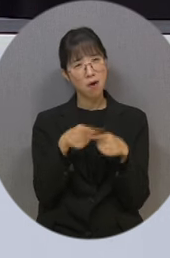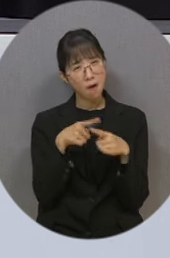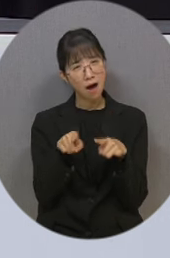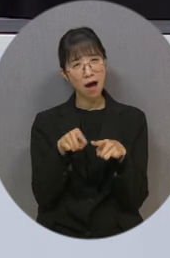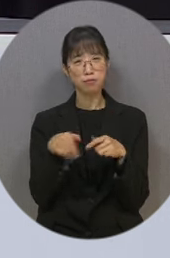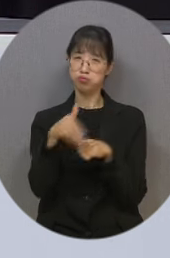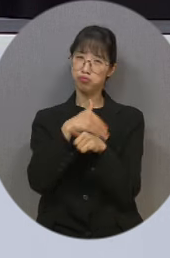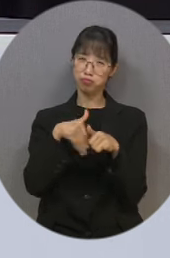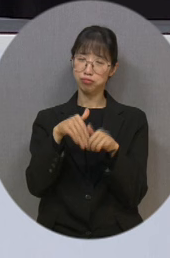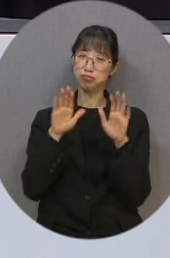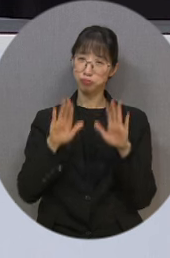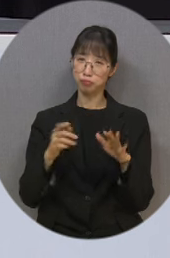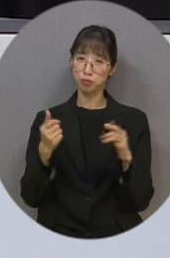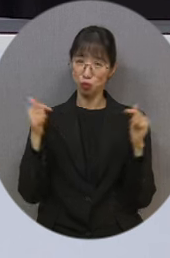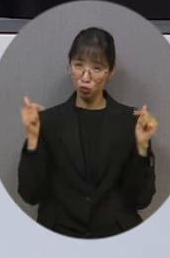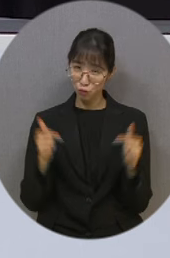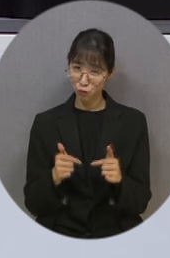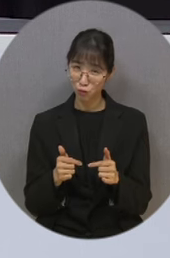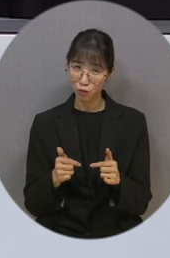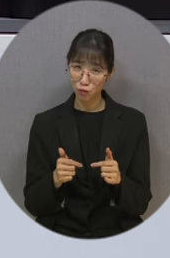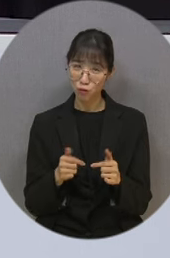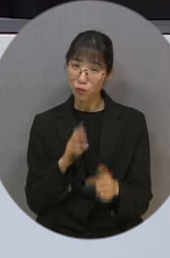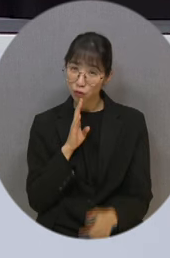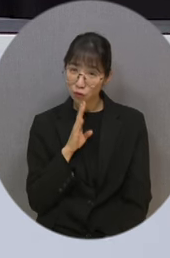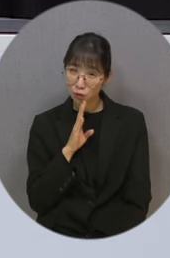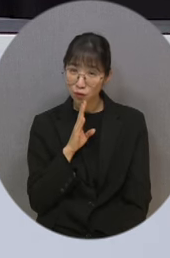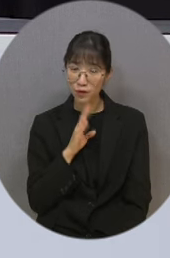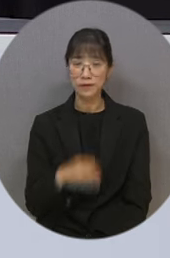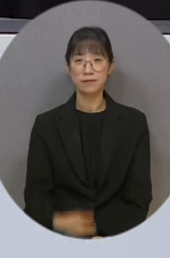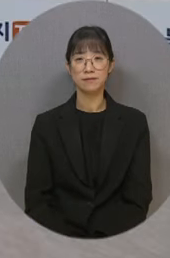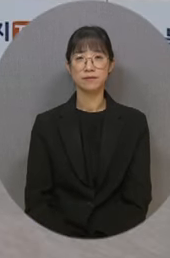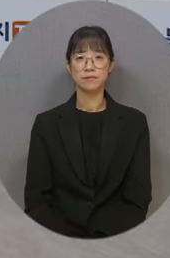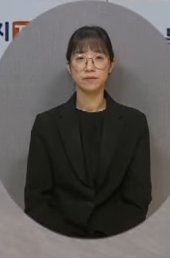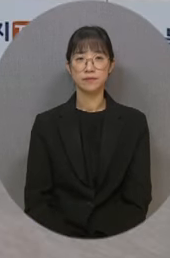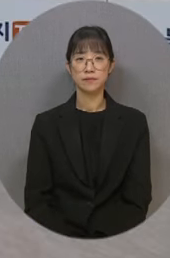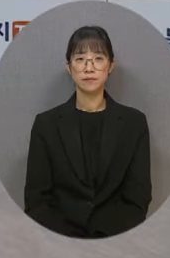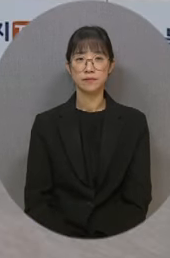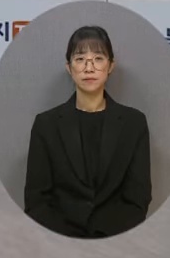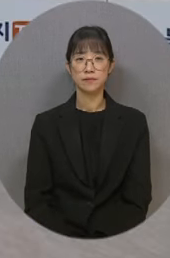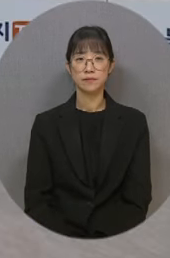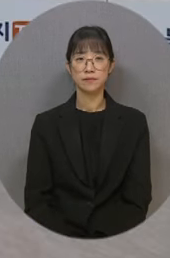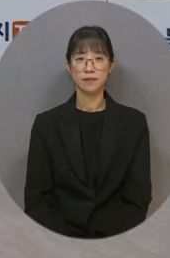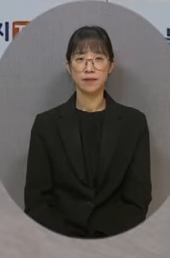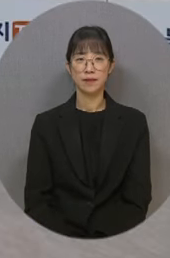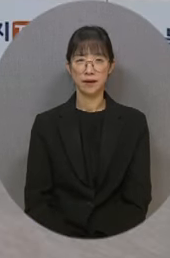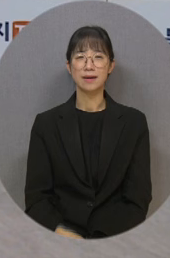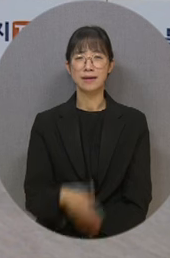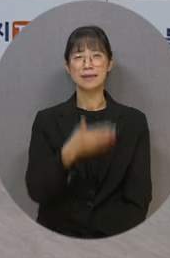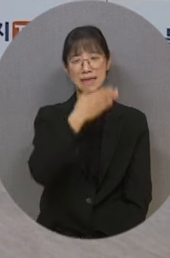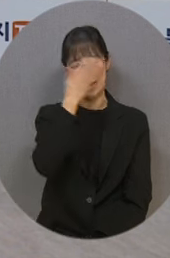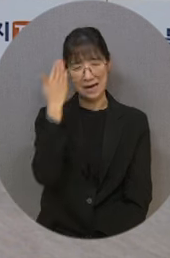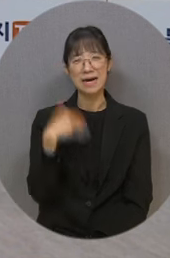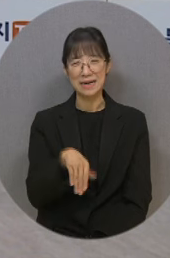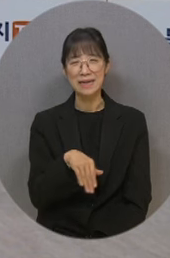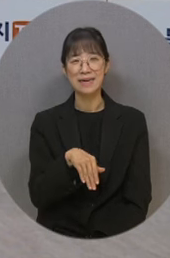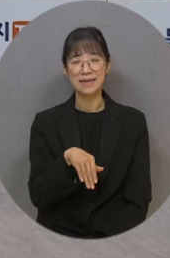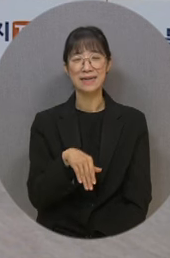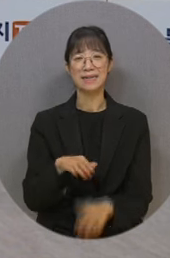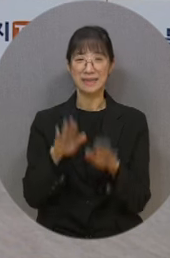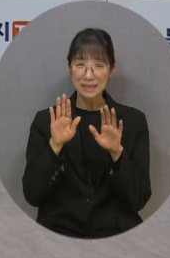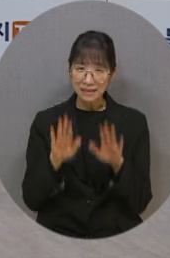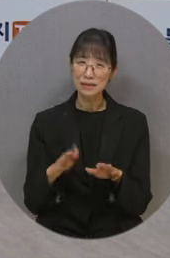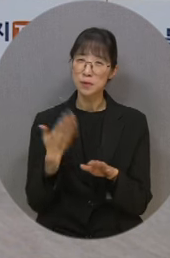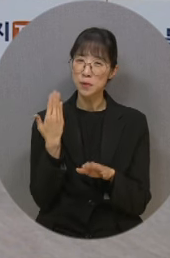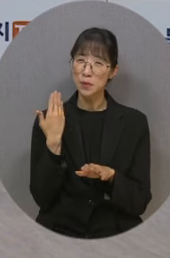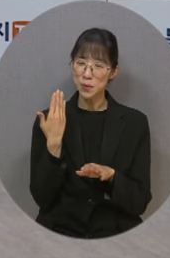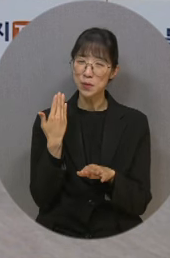분위기는 많이 없어졌다고 합니다 어떻습니까 다행스러운 일인데요 이제 즘에